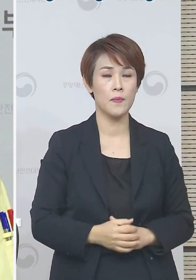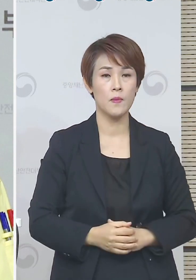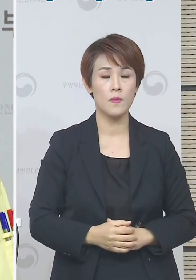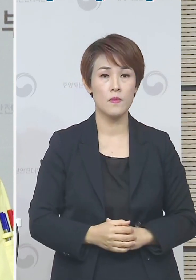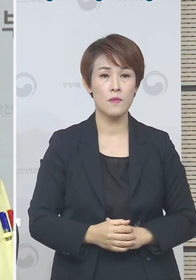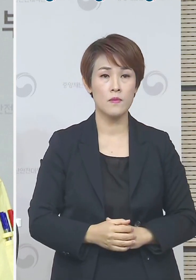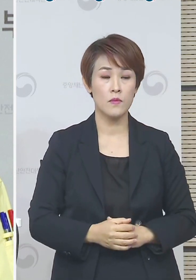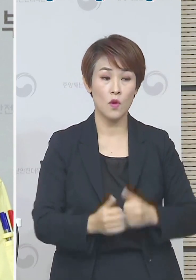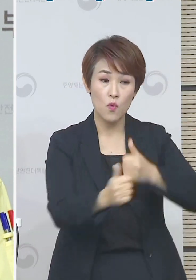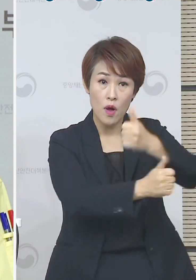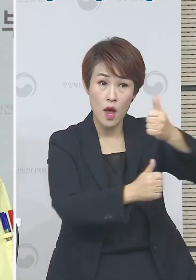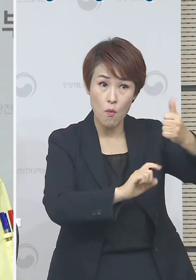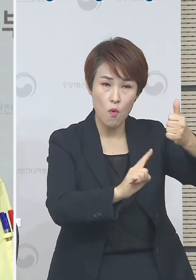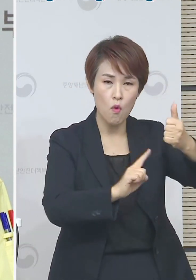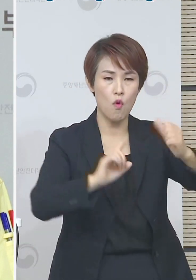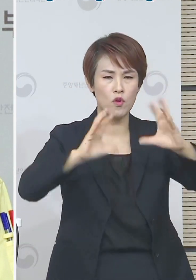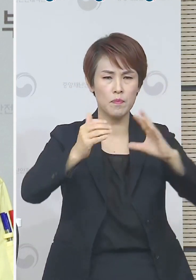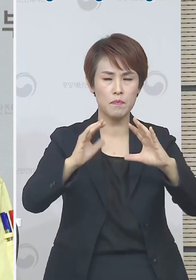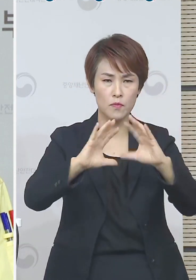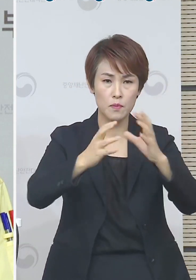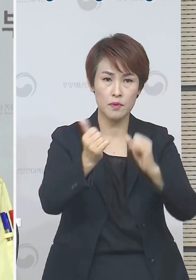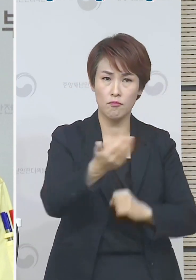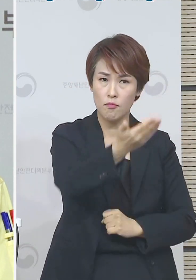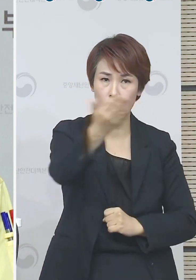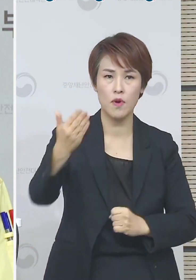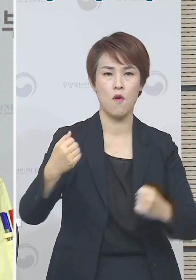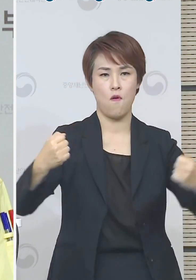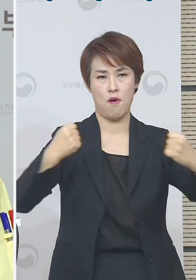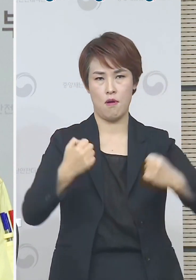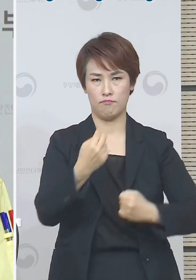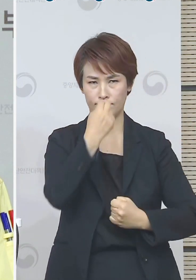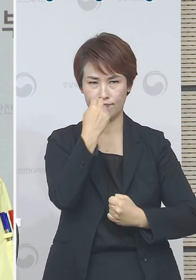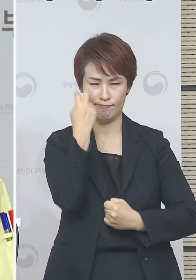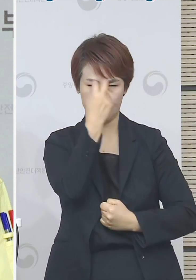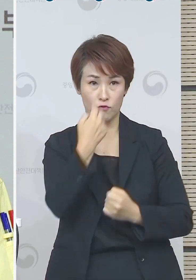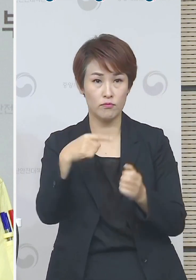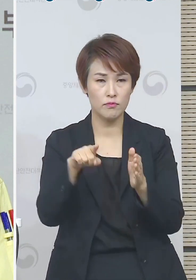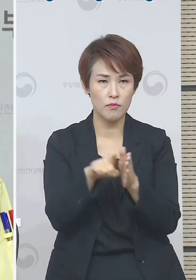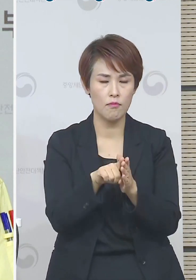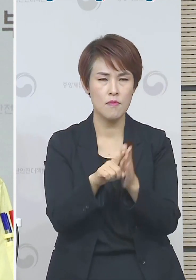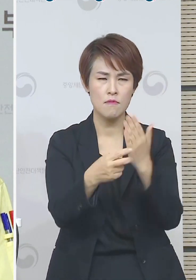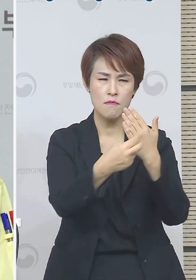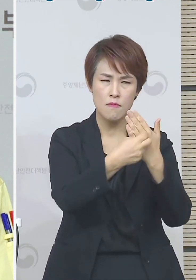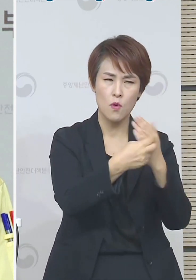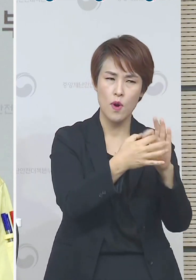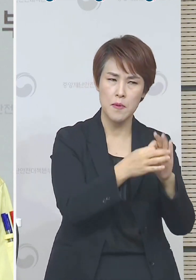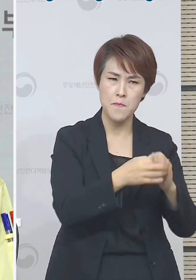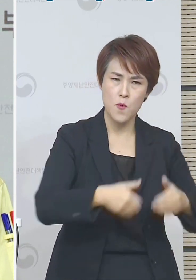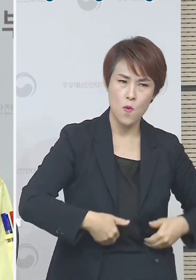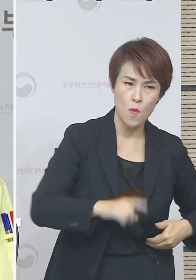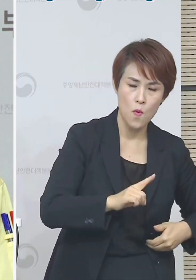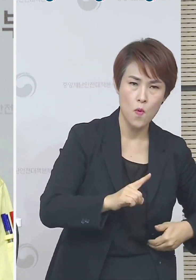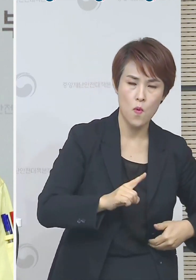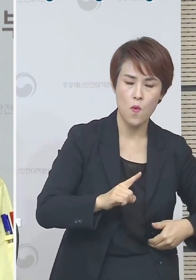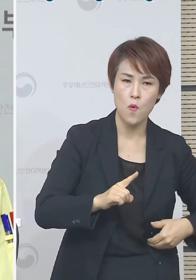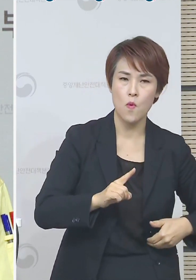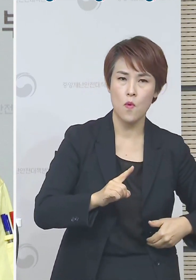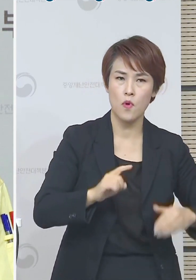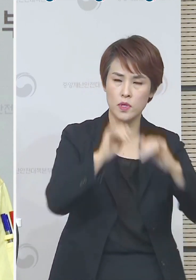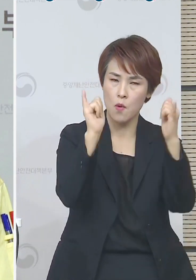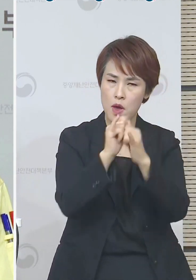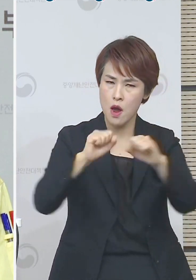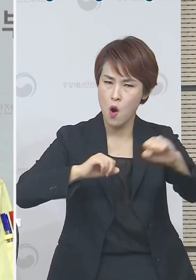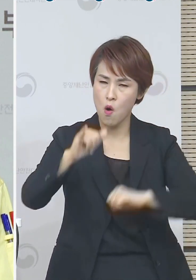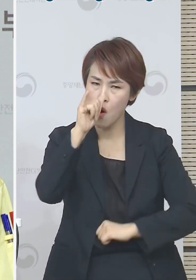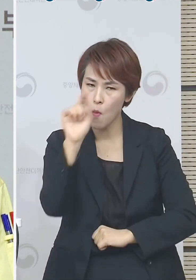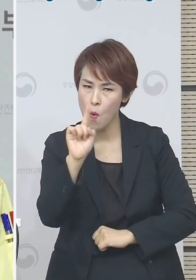생활방역위원회에서는 국민의 건강과 생명을 지키기 위한 의학적 필요성과 우리 사회가 받아들일 수 있는 수용